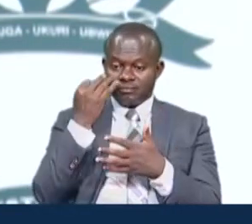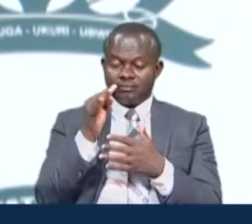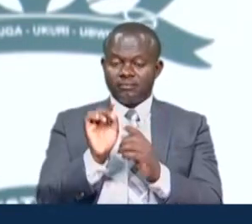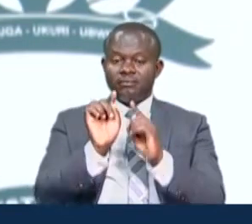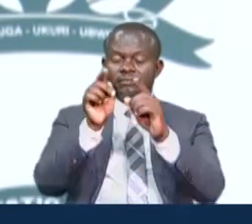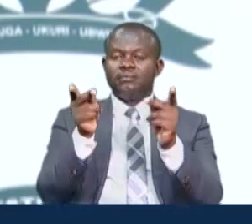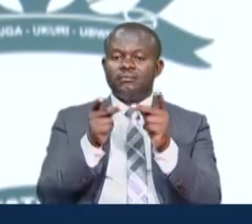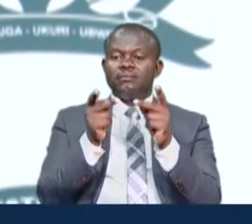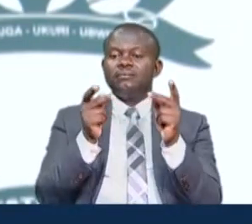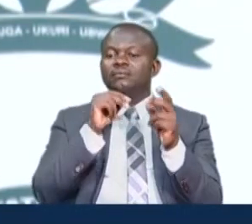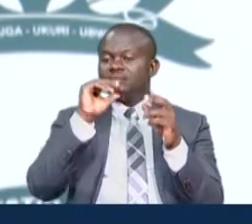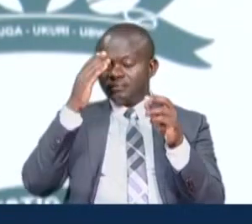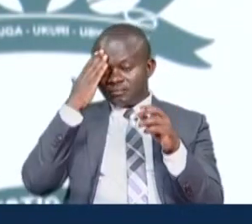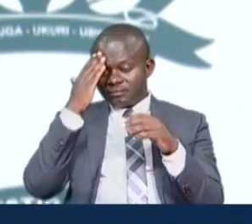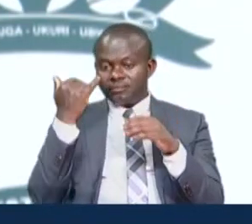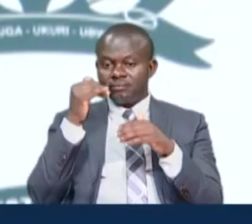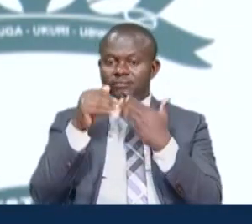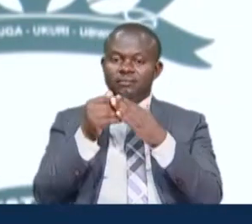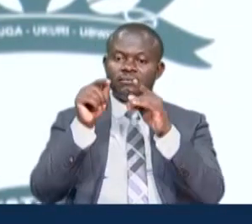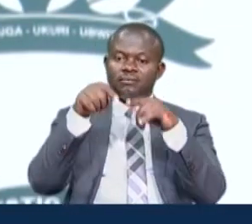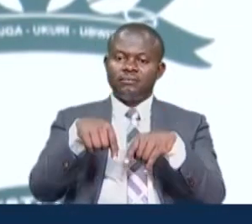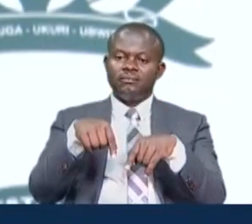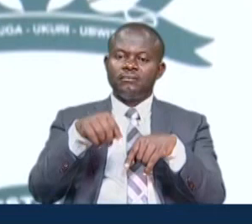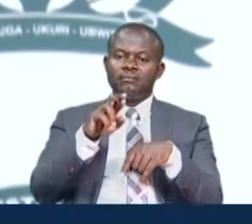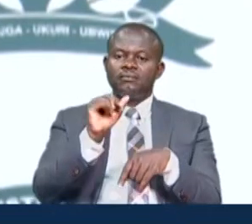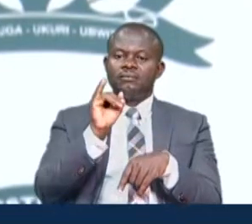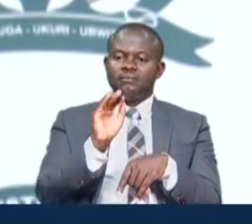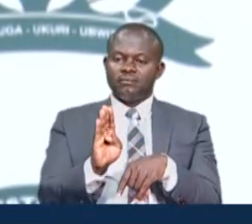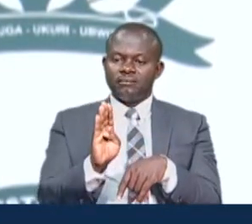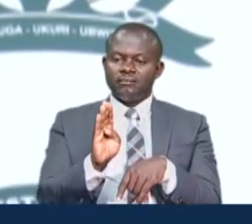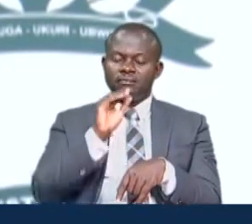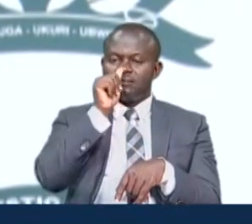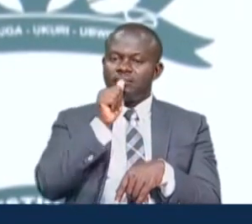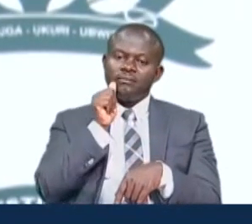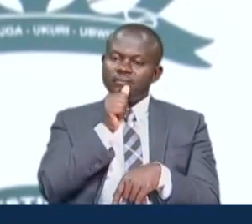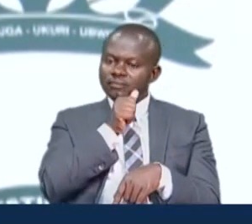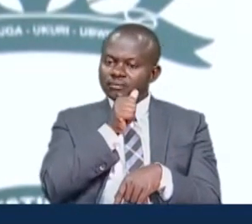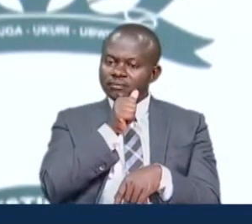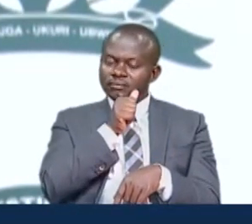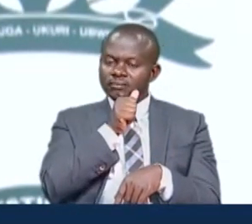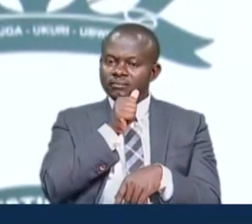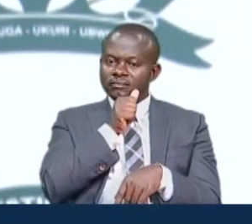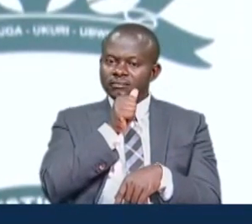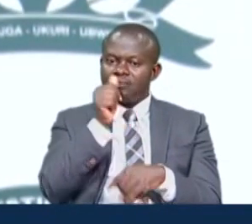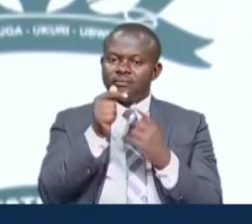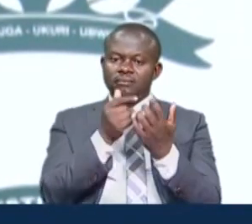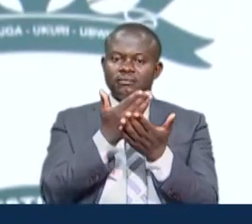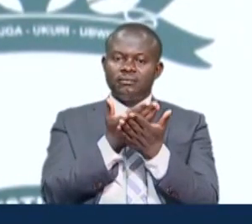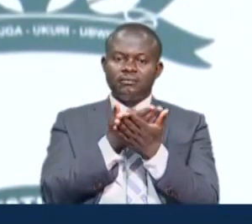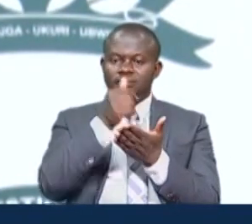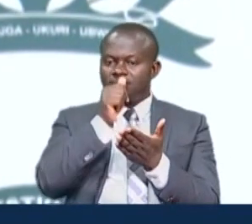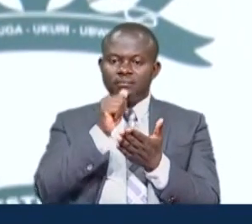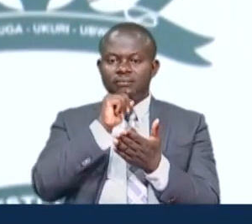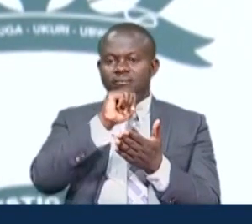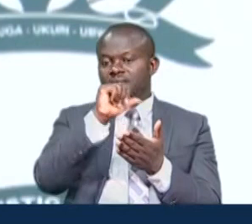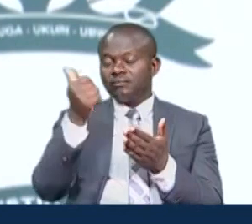hariya ntibimenyekana twebwije mu rwego rw'ubugenza cyane RIB ibanga ni ibintu dusabwa kubika ibanga nta handi